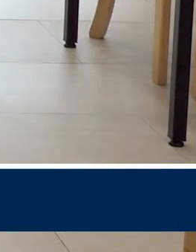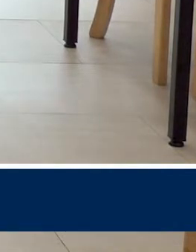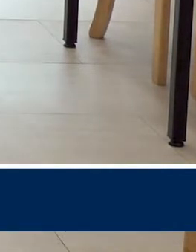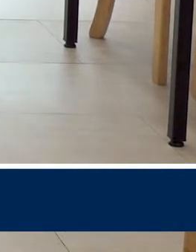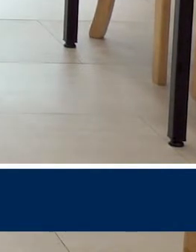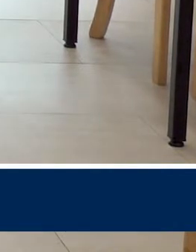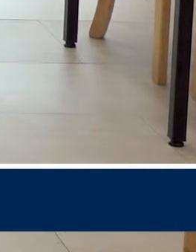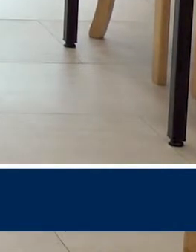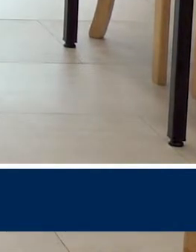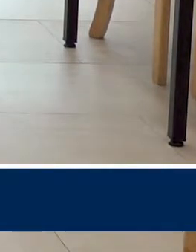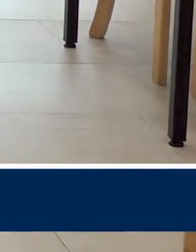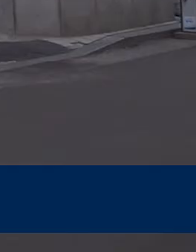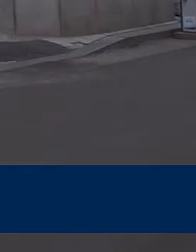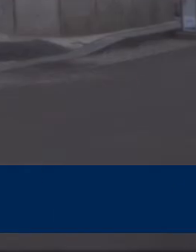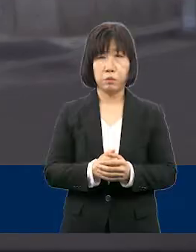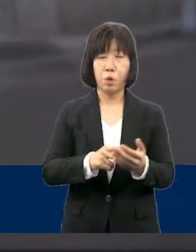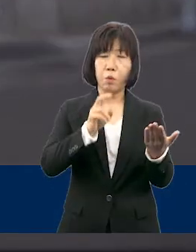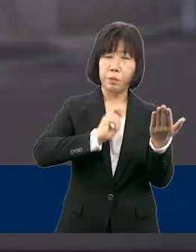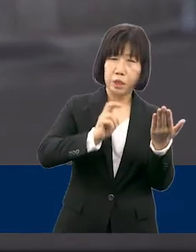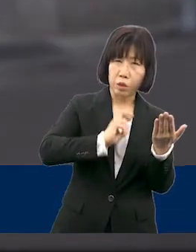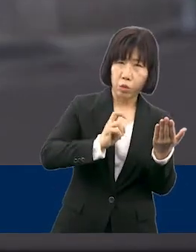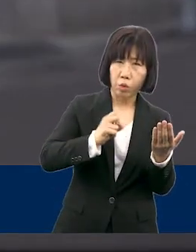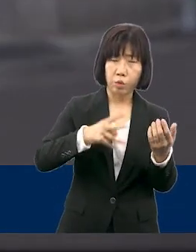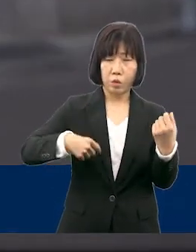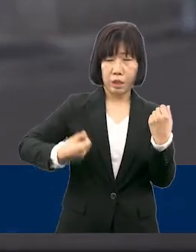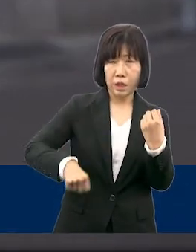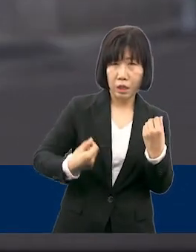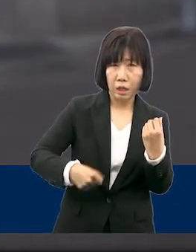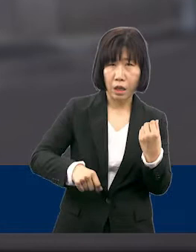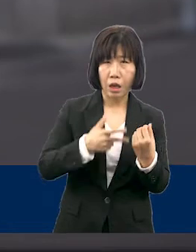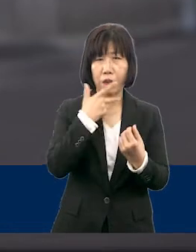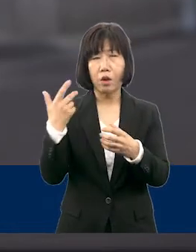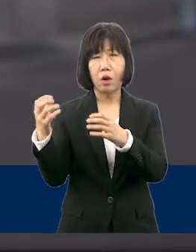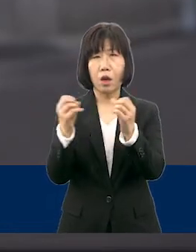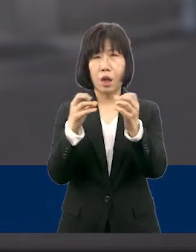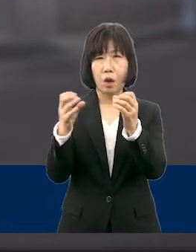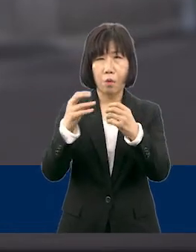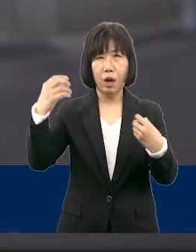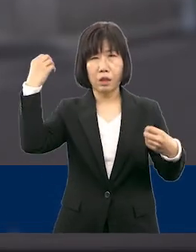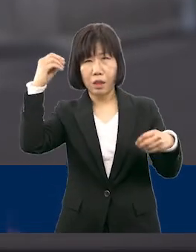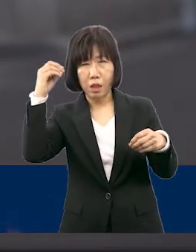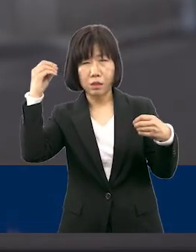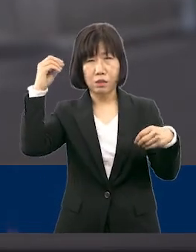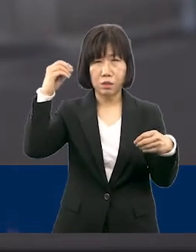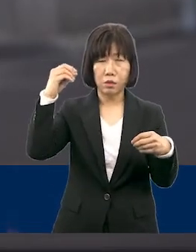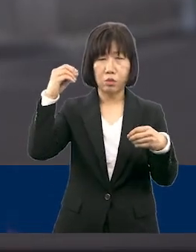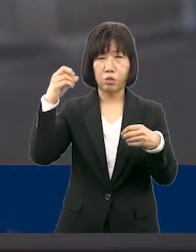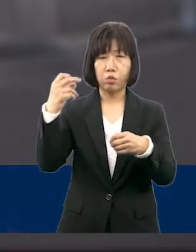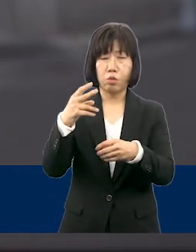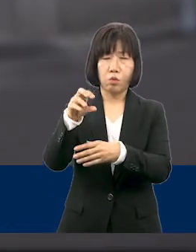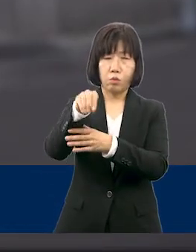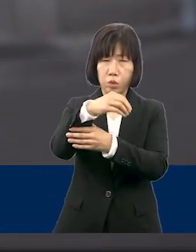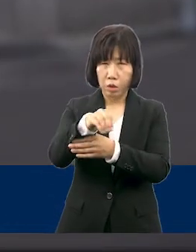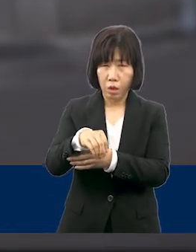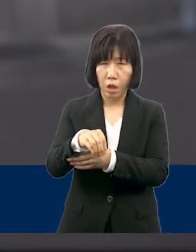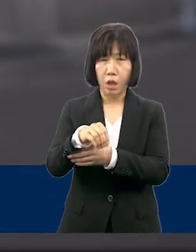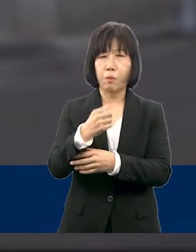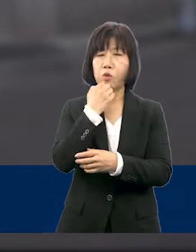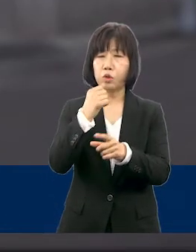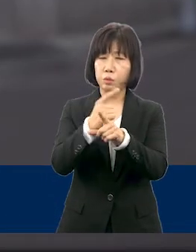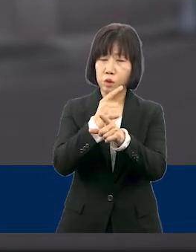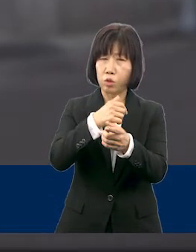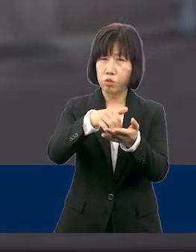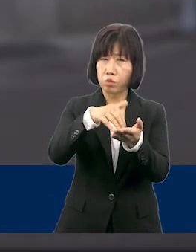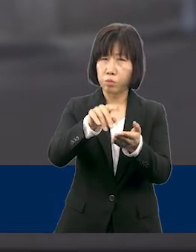올려 들이 더 생각을 하고 남도 미뇽 통기타 영어 회사 라인 댄스 한국무용 서예